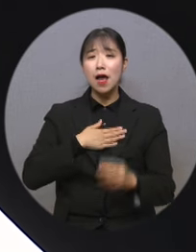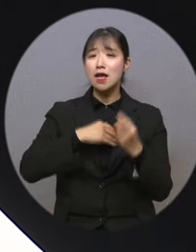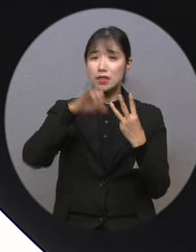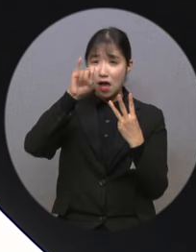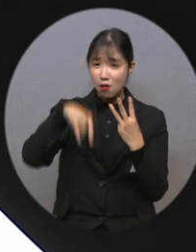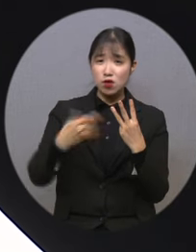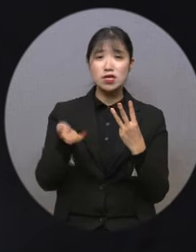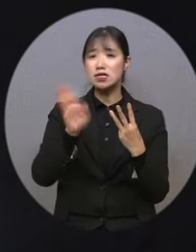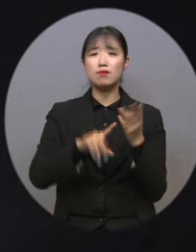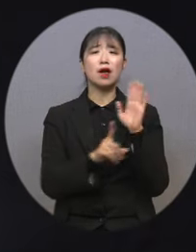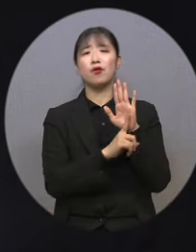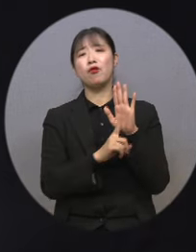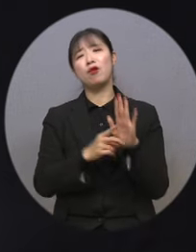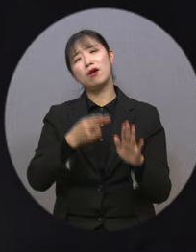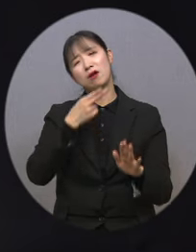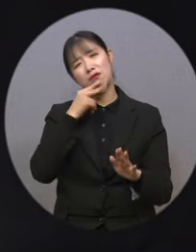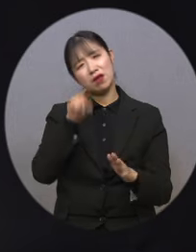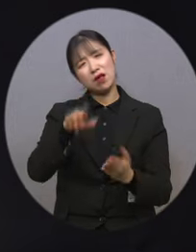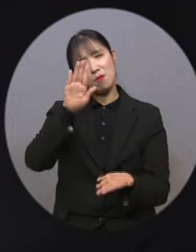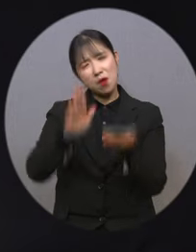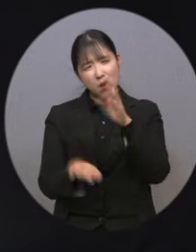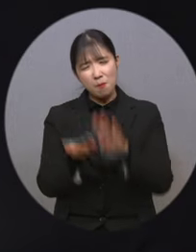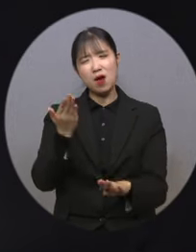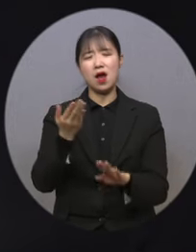내줘요. 이런 편파 보도.